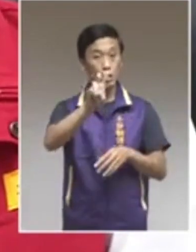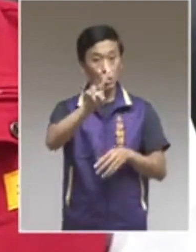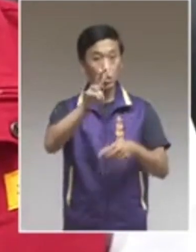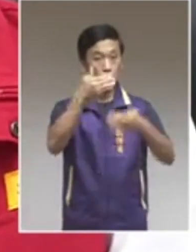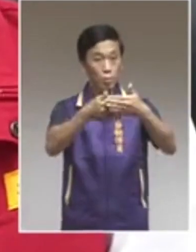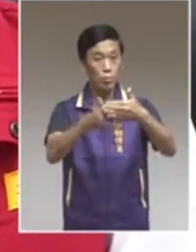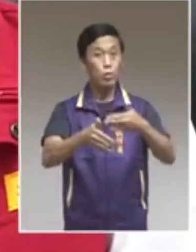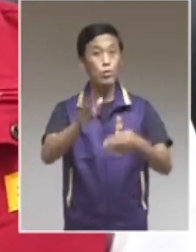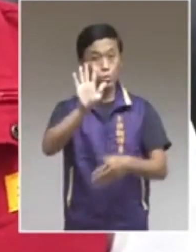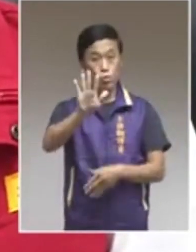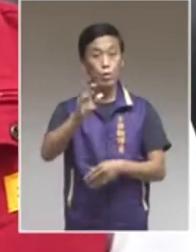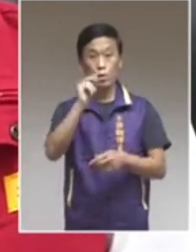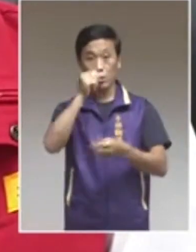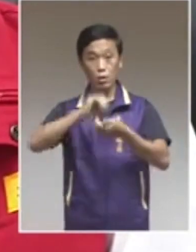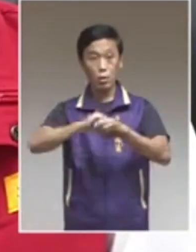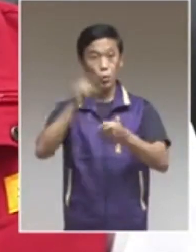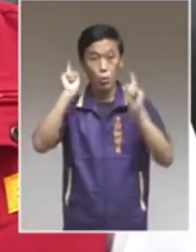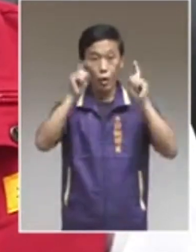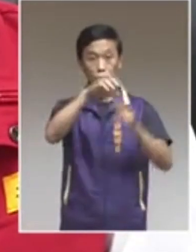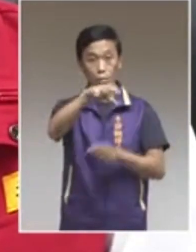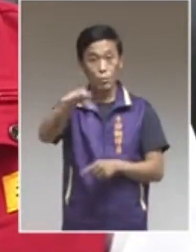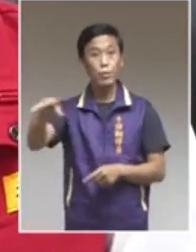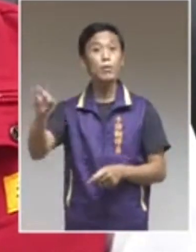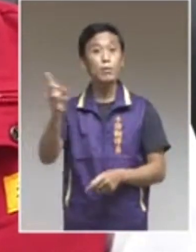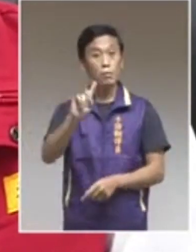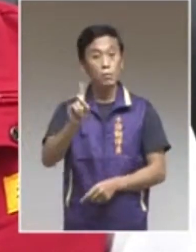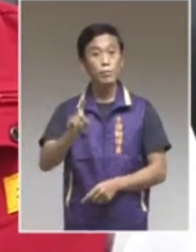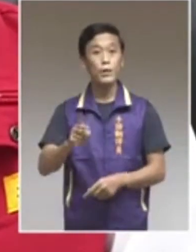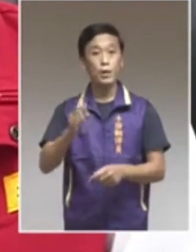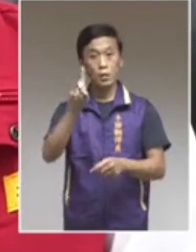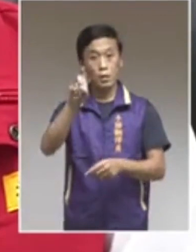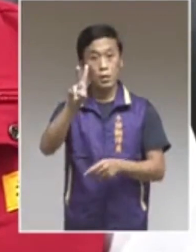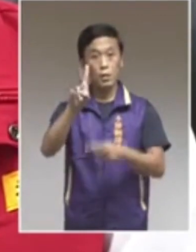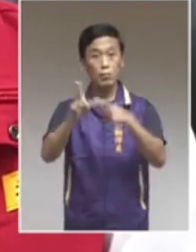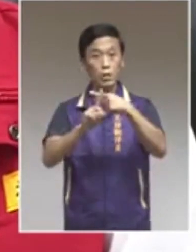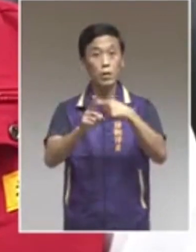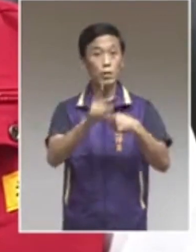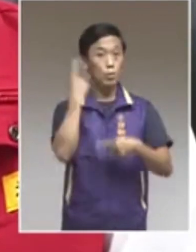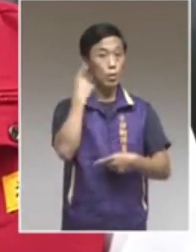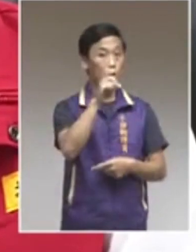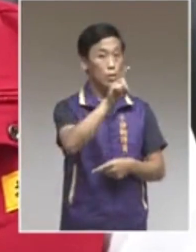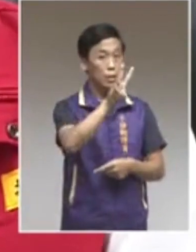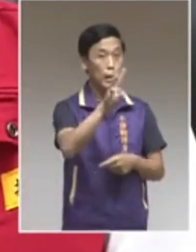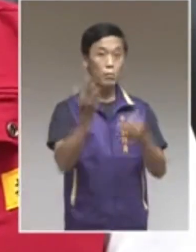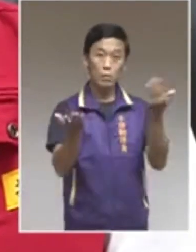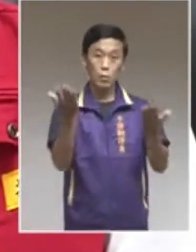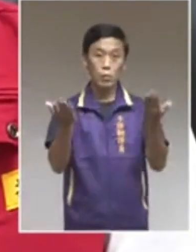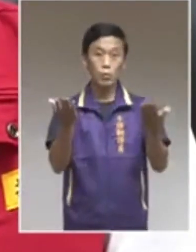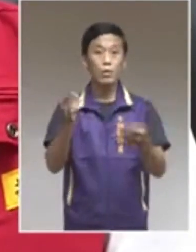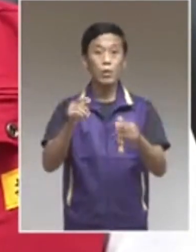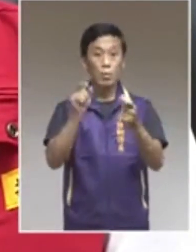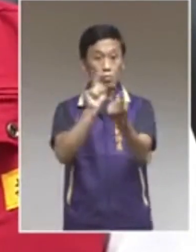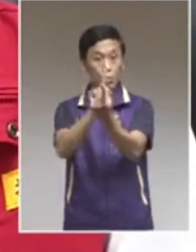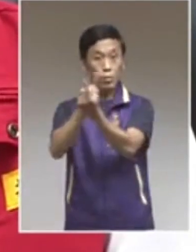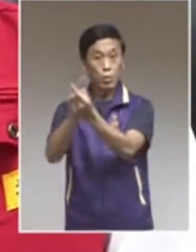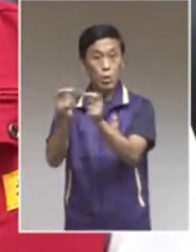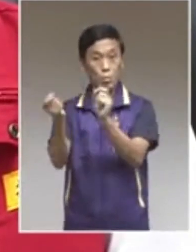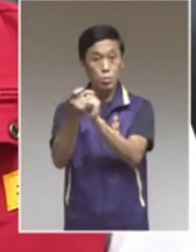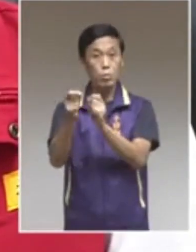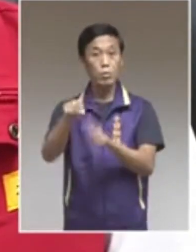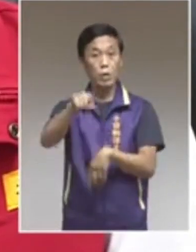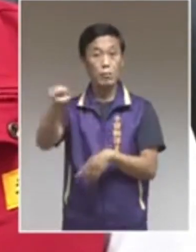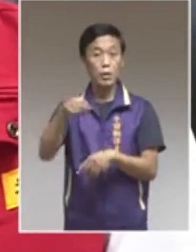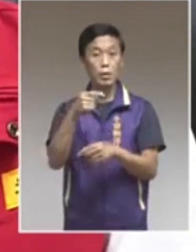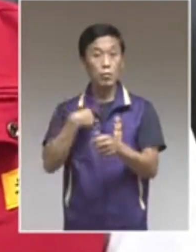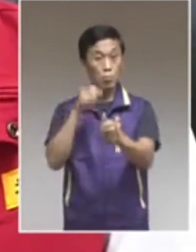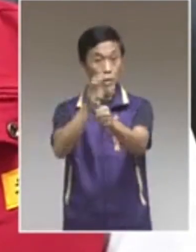少。特定娱乐场所，这个12例，昨天是13例，这个差不多。那密切接触者的部分，